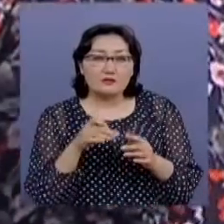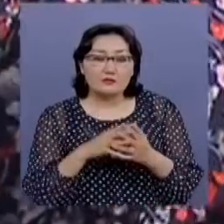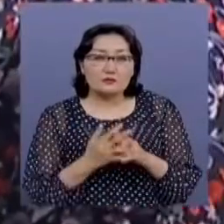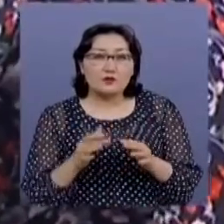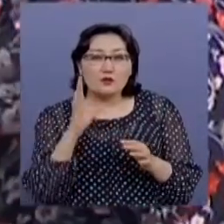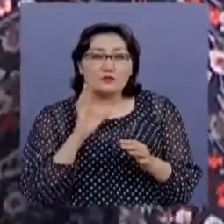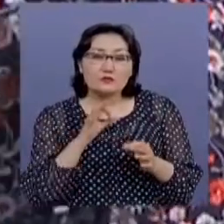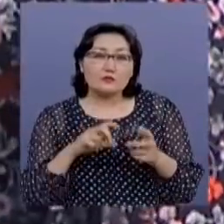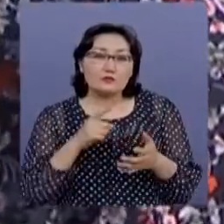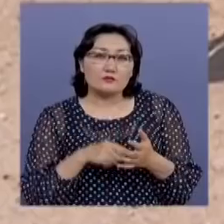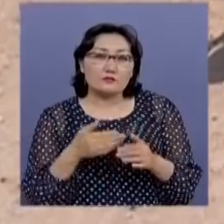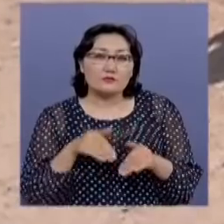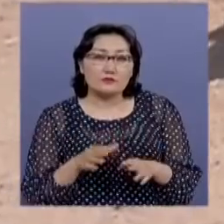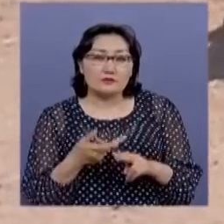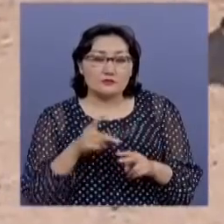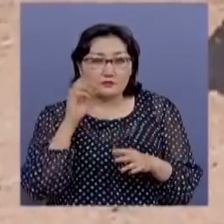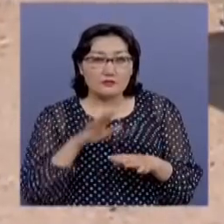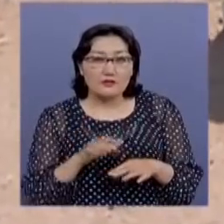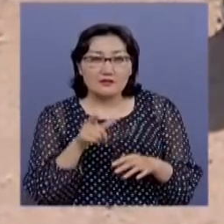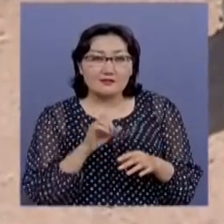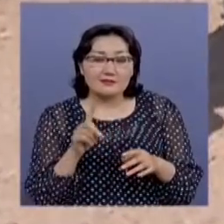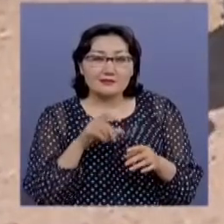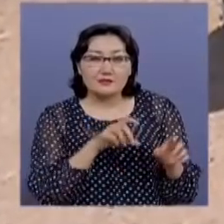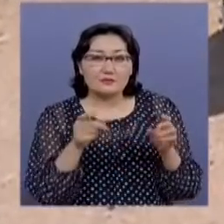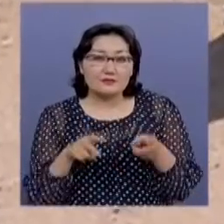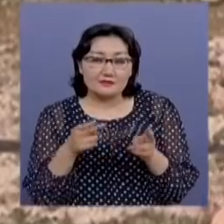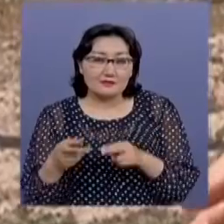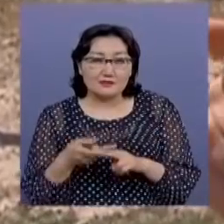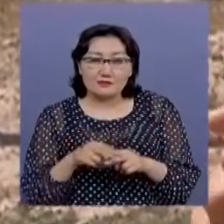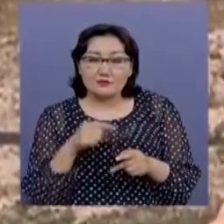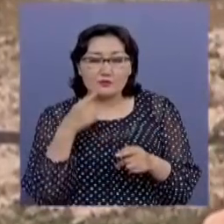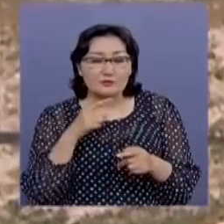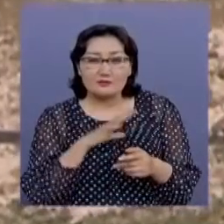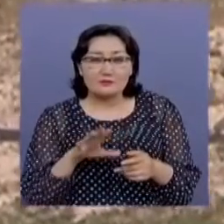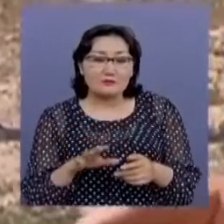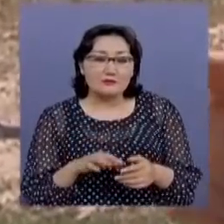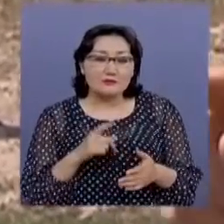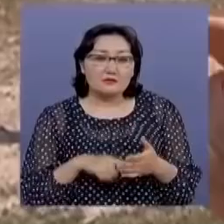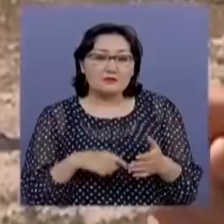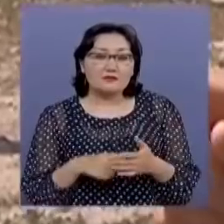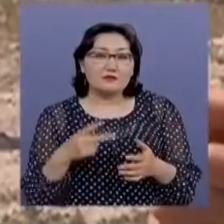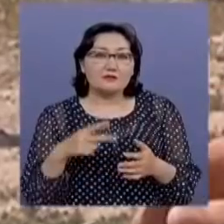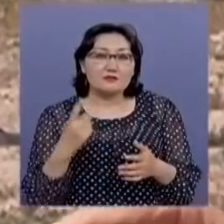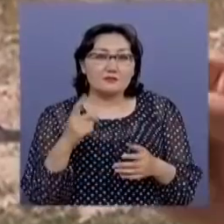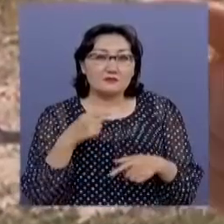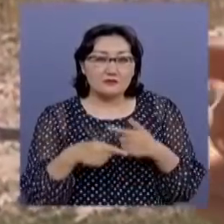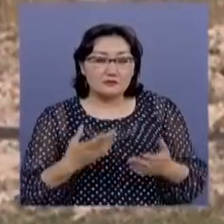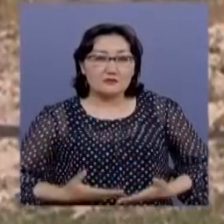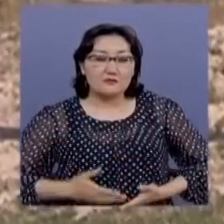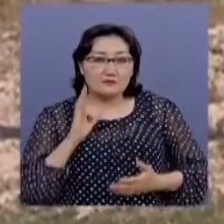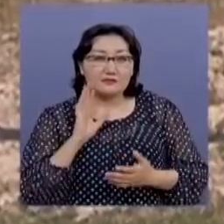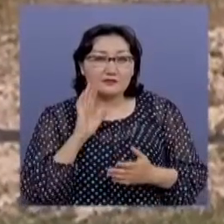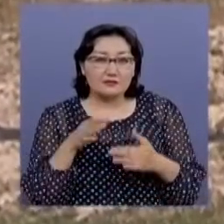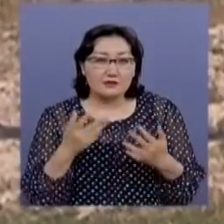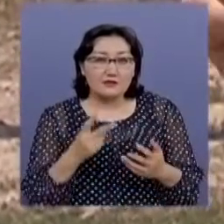су мәселесін шеше алмай отырған басшылардың газ әкелеміз дегеніне енді сенбейміз дейді. Нет воды. В 21 веке живем. Воду